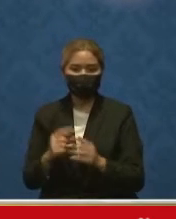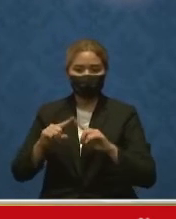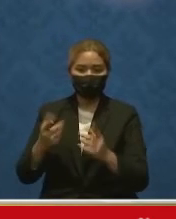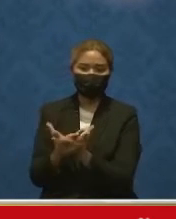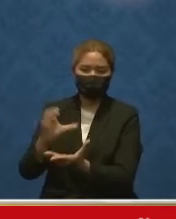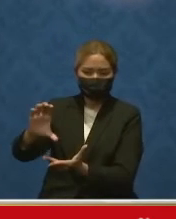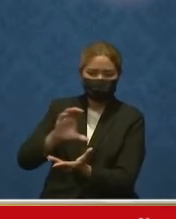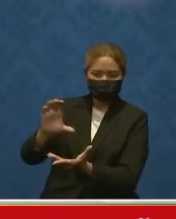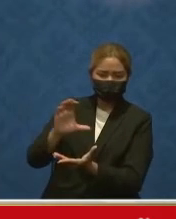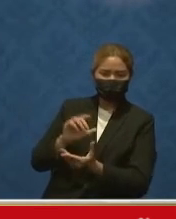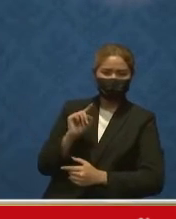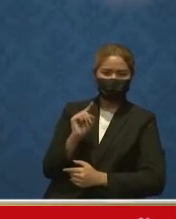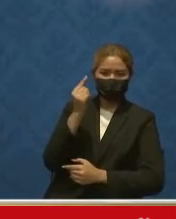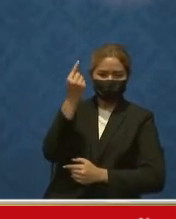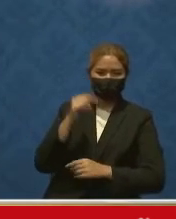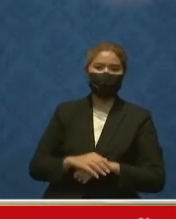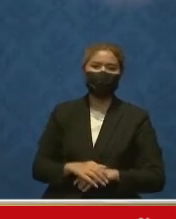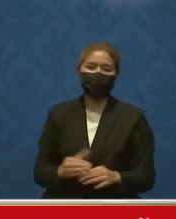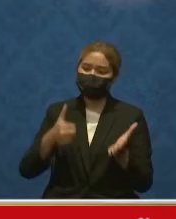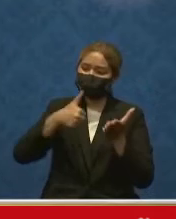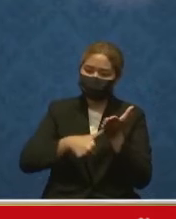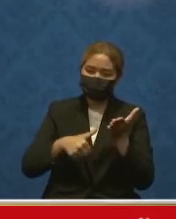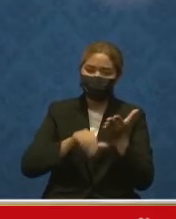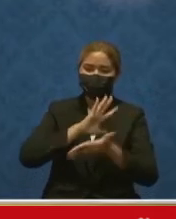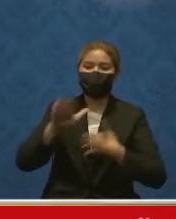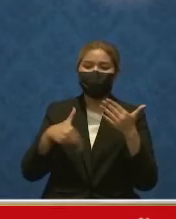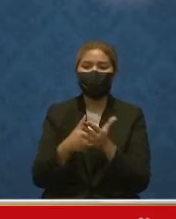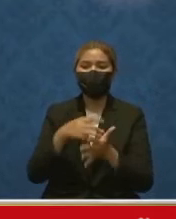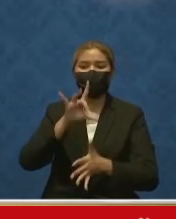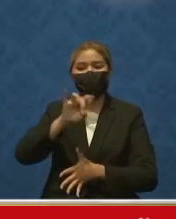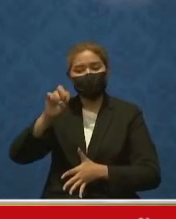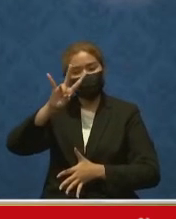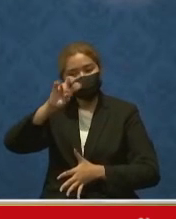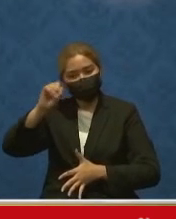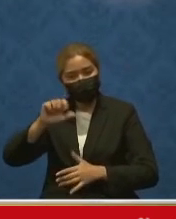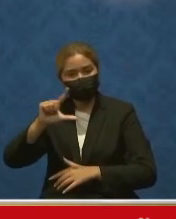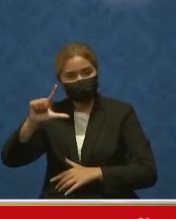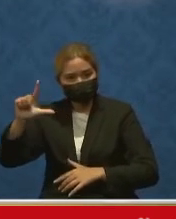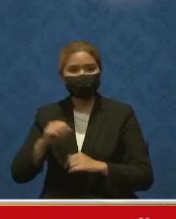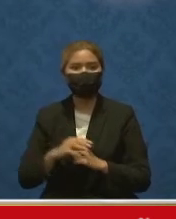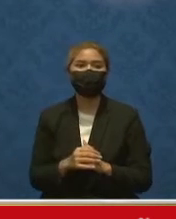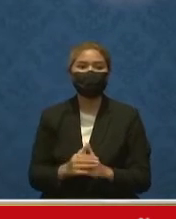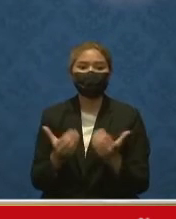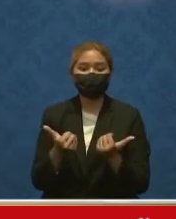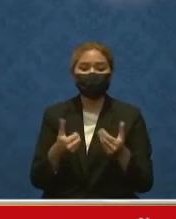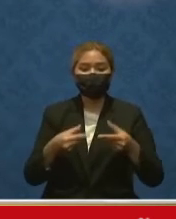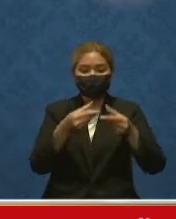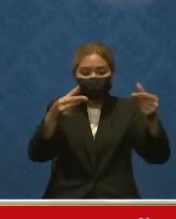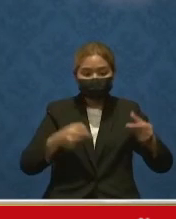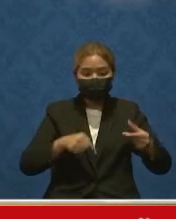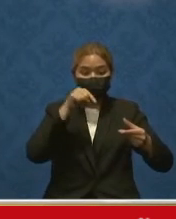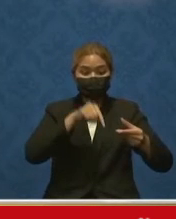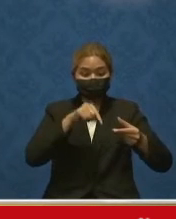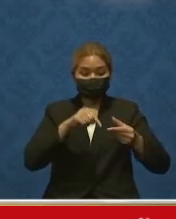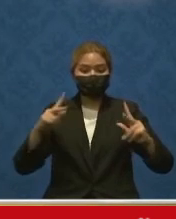ล้านไม่จริงครับไม่จริงเลยหนังสือของกระทรวงการคลังผมมีลงวันที่